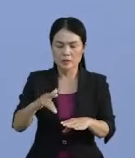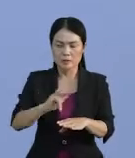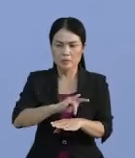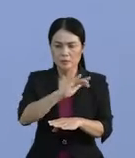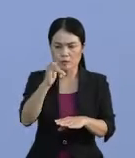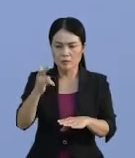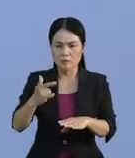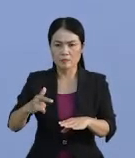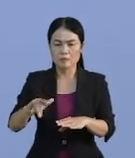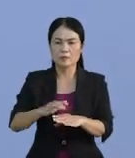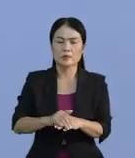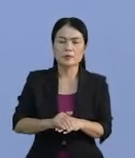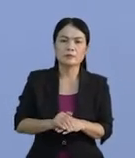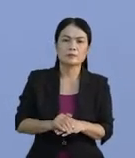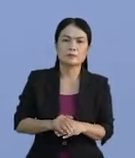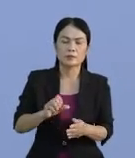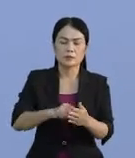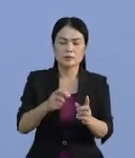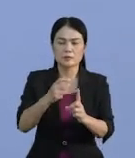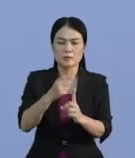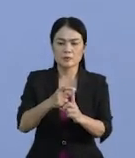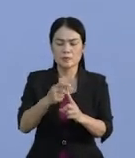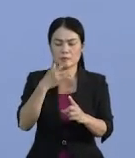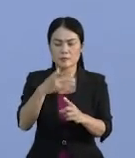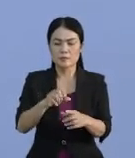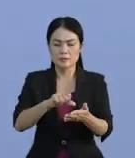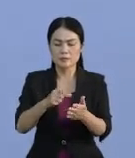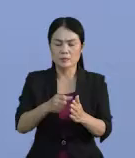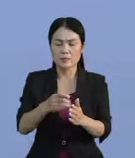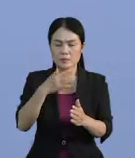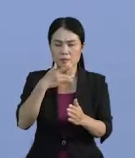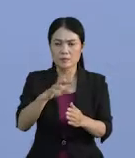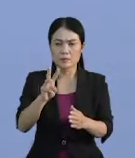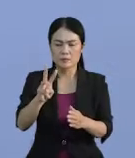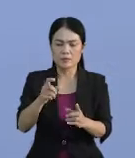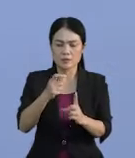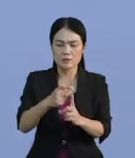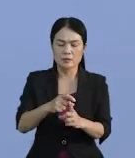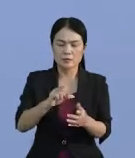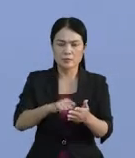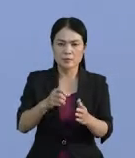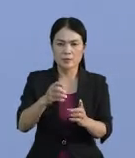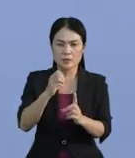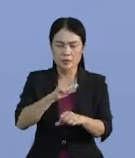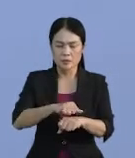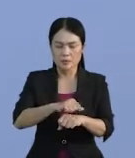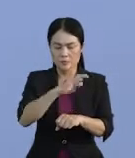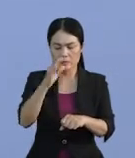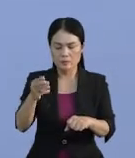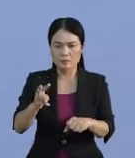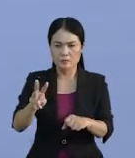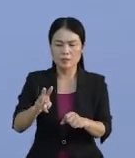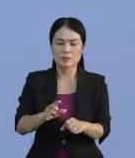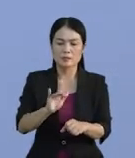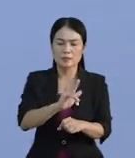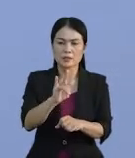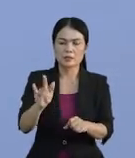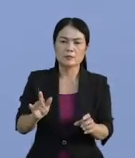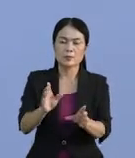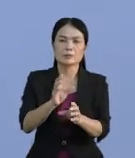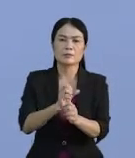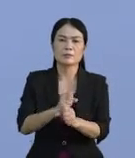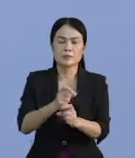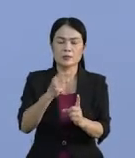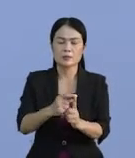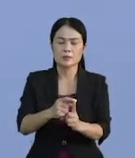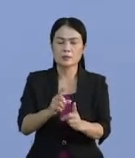ញ្ចឹងនៃដូចនឹងពាក្យភ្នំអញ្ចឹងសមុទ្រក៏មាននៃដូចនឹងពាក្យសមុទ្រក៏មាន3ពាក្យហើយនៃដូចនឹងពាក្យភ្នំក៏មាន3អញ្ចឹងយើងប្រើបានណាយើង